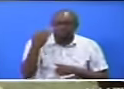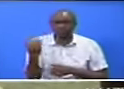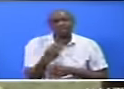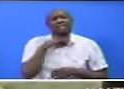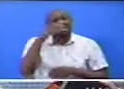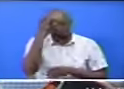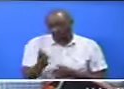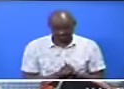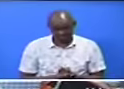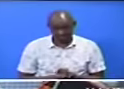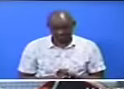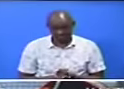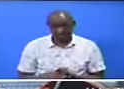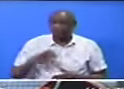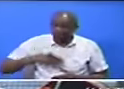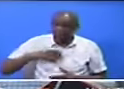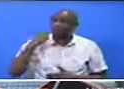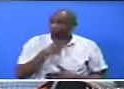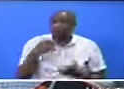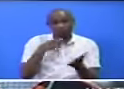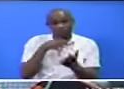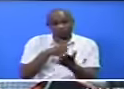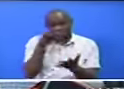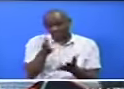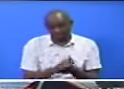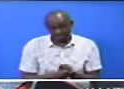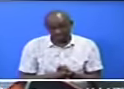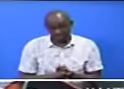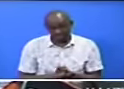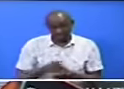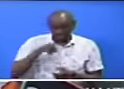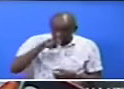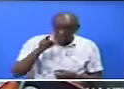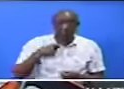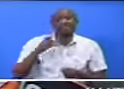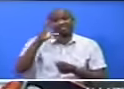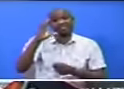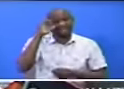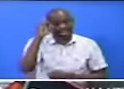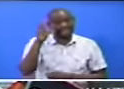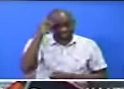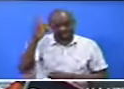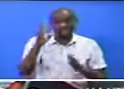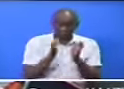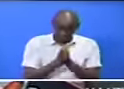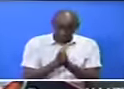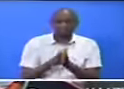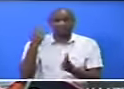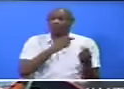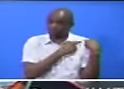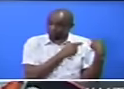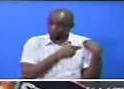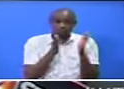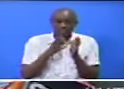hayo. Wale ambao wanashiriki katika Directorate of Criminal Investigation ikiongozwa na Muhoro na watu